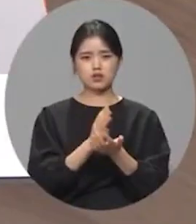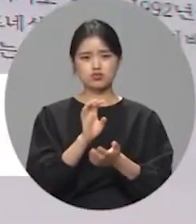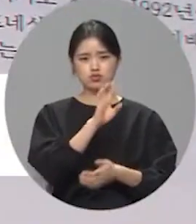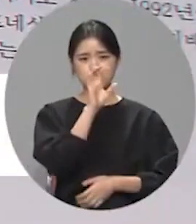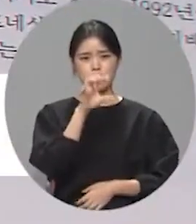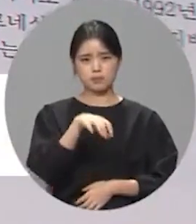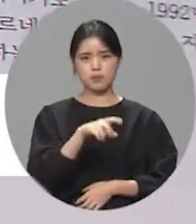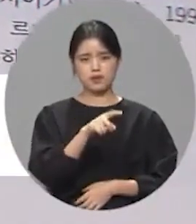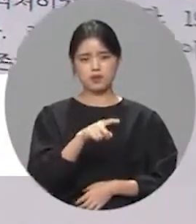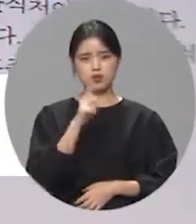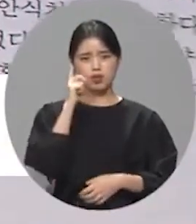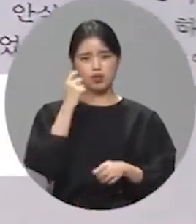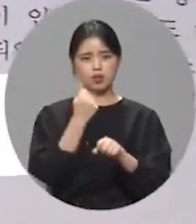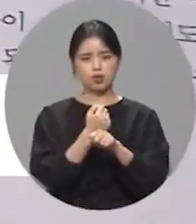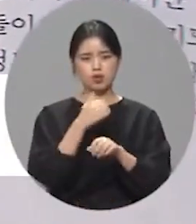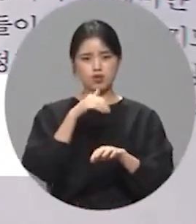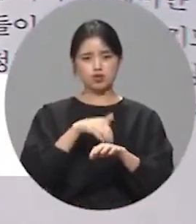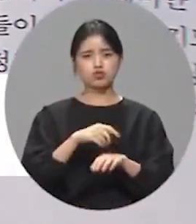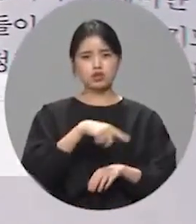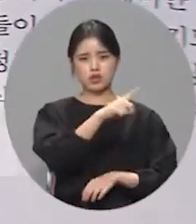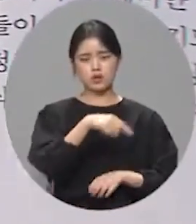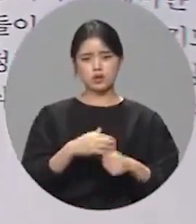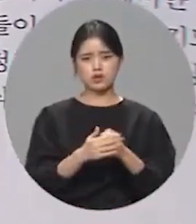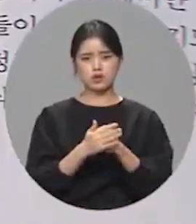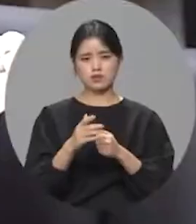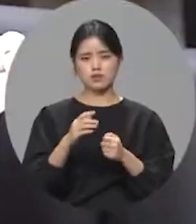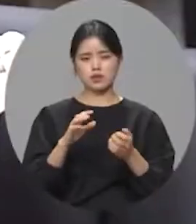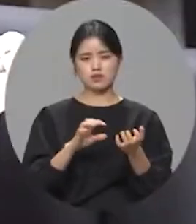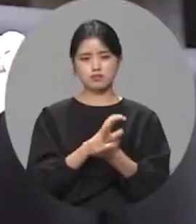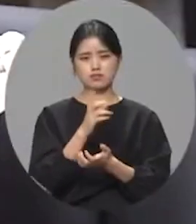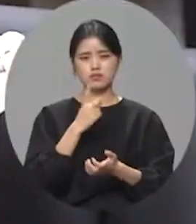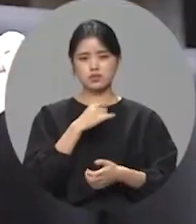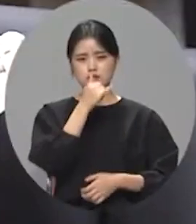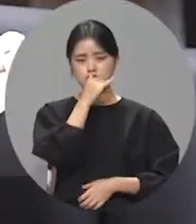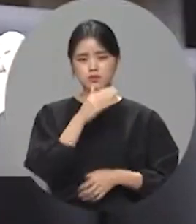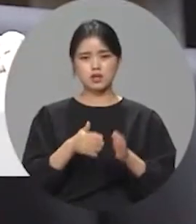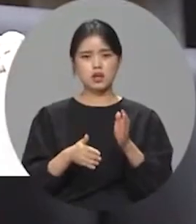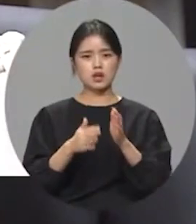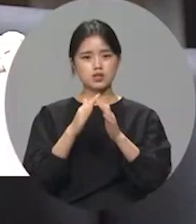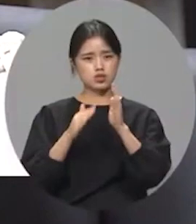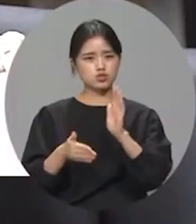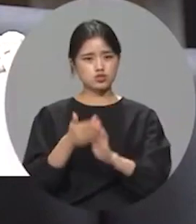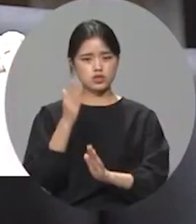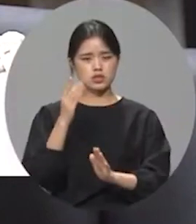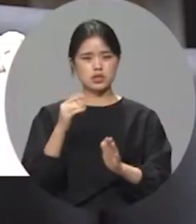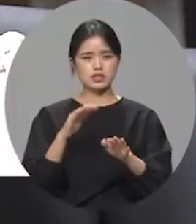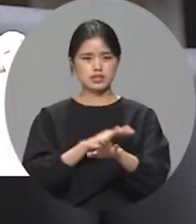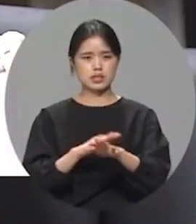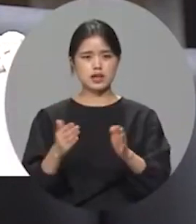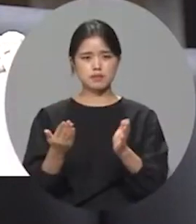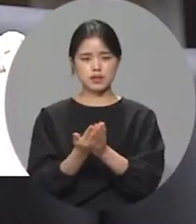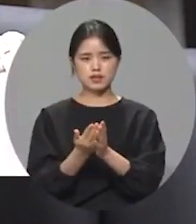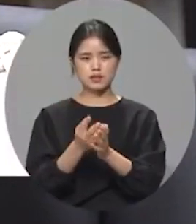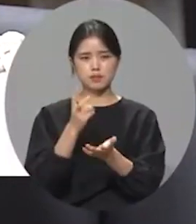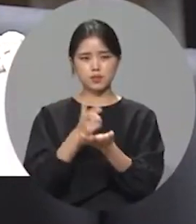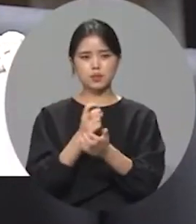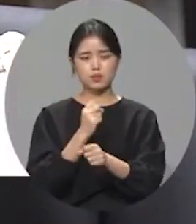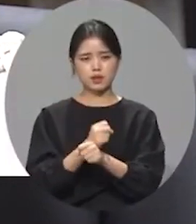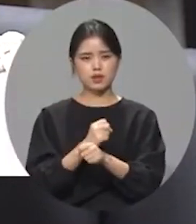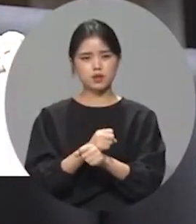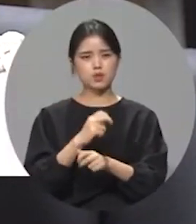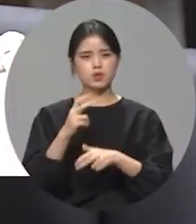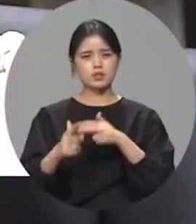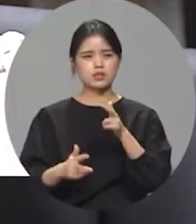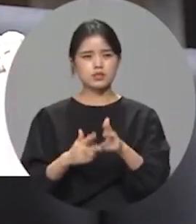왜 유성 연수를 다녀 와 구설수에 올랐습니다 전주 cm 않는 그런 초대도 만들고 어